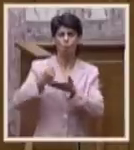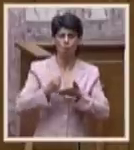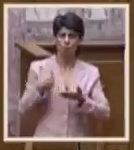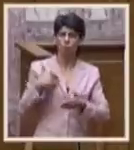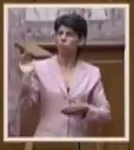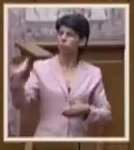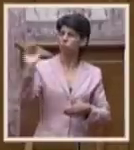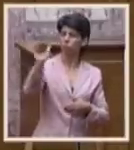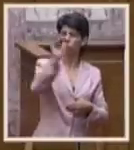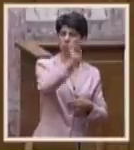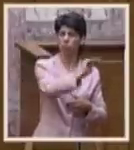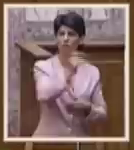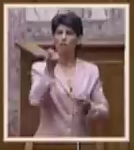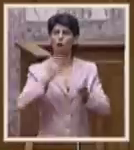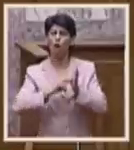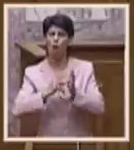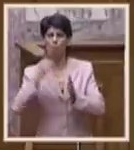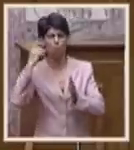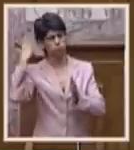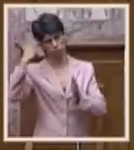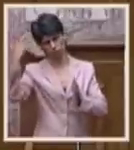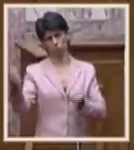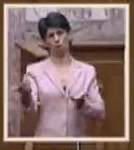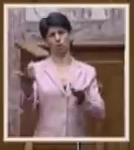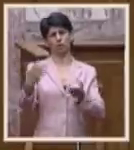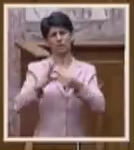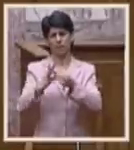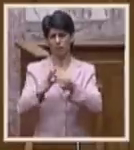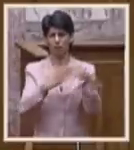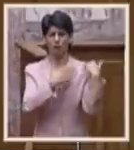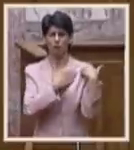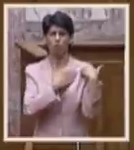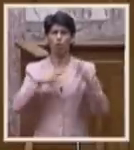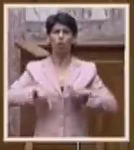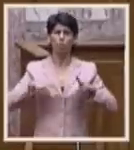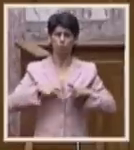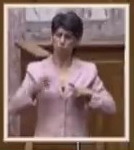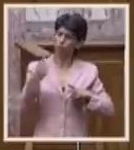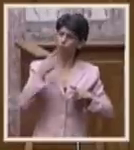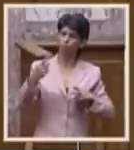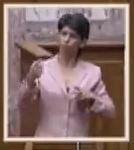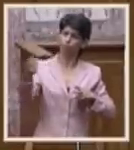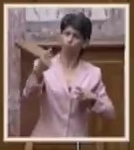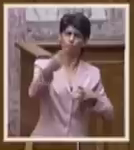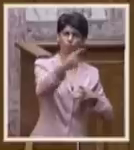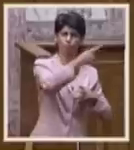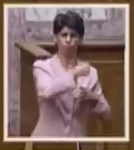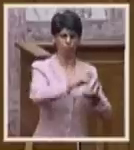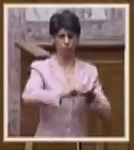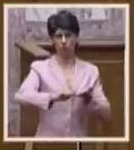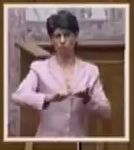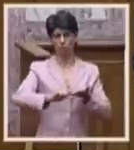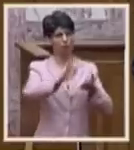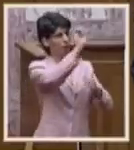συνεργάτες, οικονομολόγους, τους αρμόδιους υπουργούς στο γραφείο μου. Και έγραψα στον πίνακα, όπως